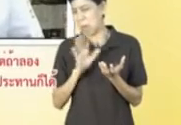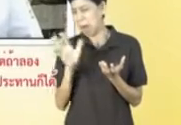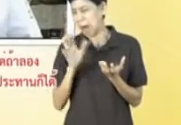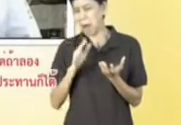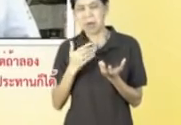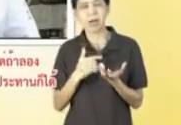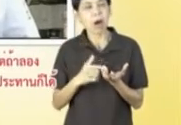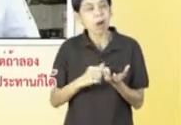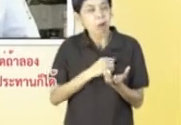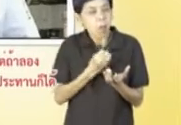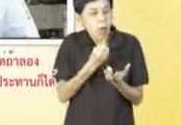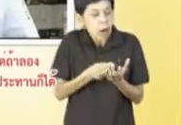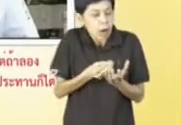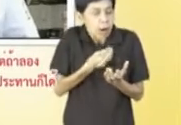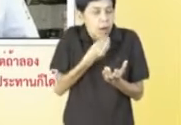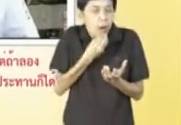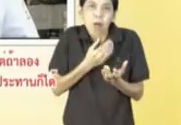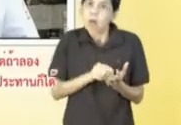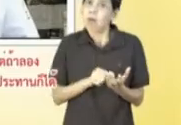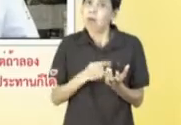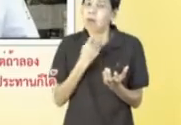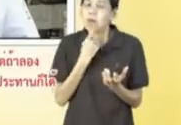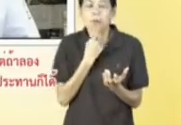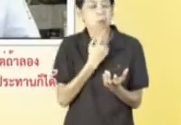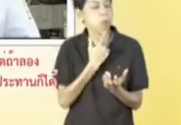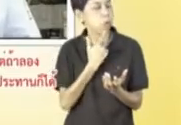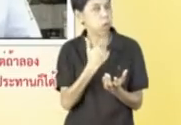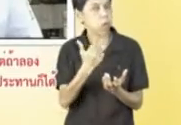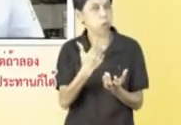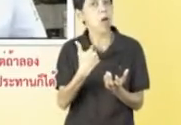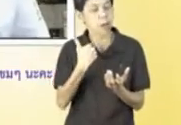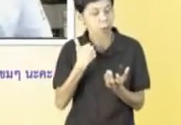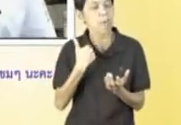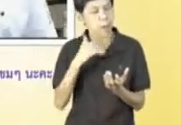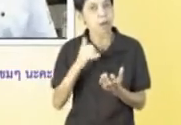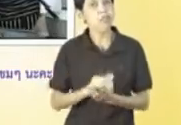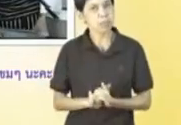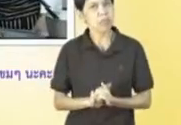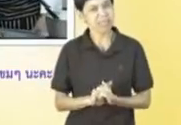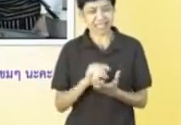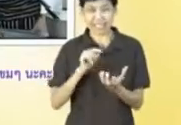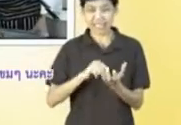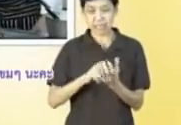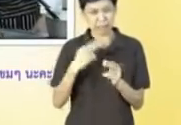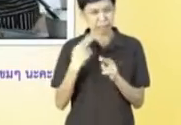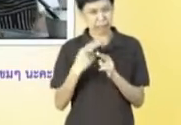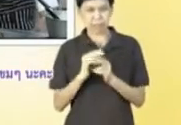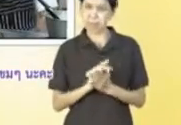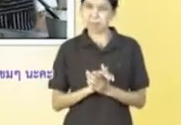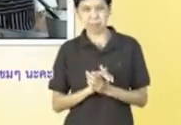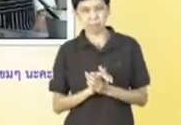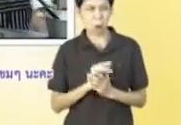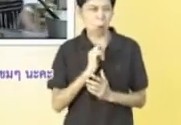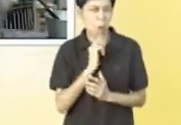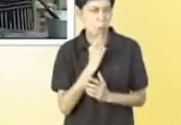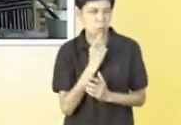ต่ถ้าลองรับประทานเข้าไปแล้วบางคนอาจจะหันกลับมารับประทานประจำก็ได้ เพราะว่าแค่เฉพาะฟังแต่ชื่อก็น่าจะทางจะขม